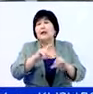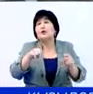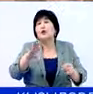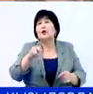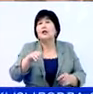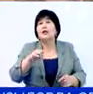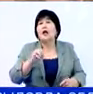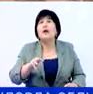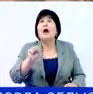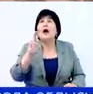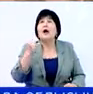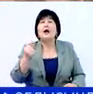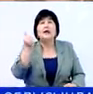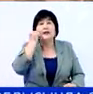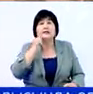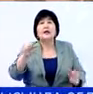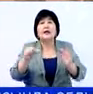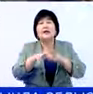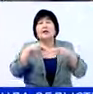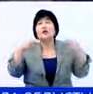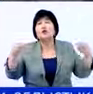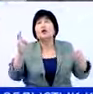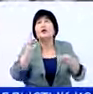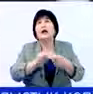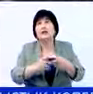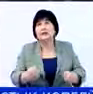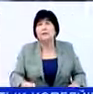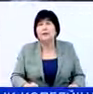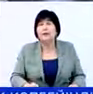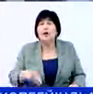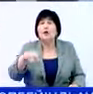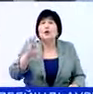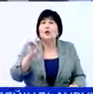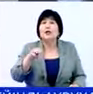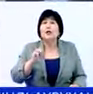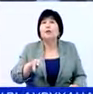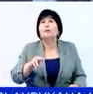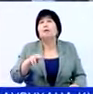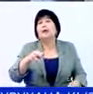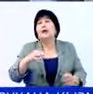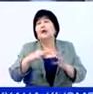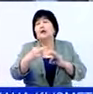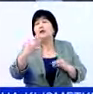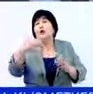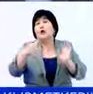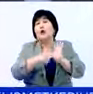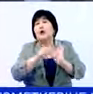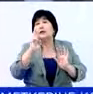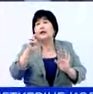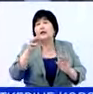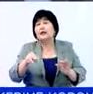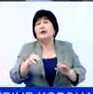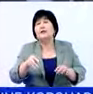Төретам мен Ақайдың ескірген электр желілеріне қатысты. Төретам кенті бойынша 26 километр электр желісі